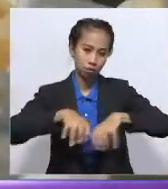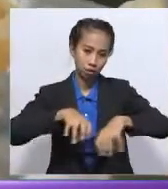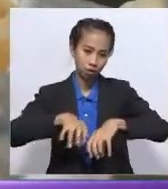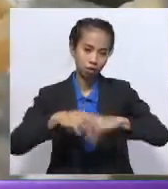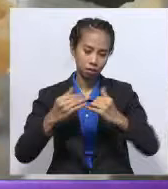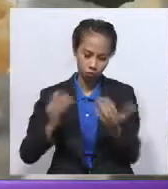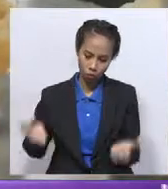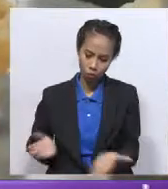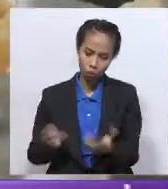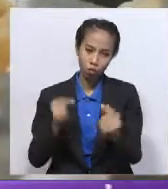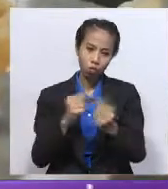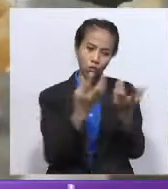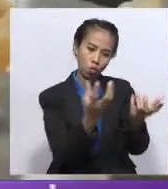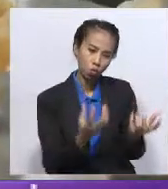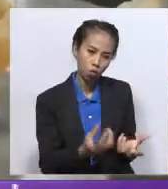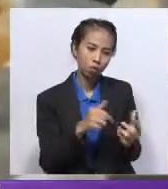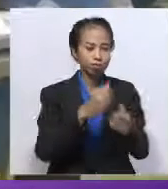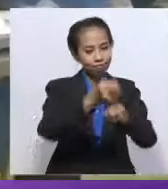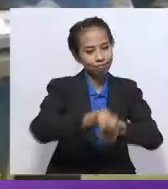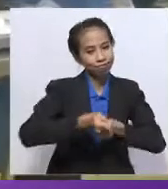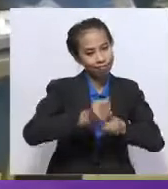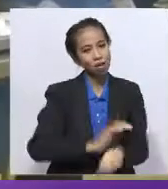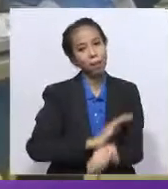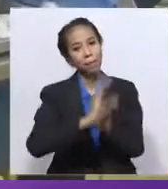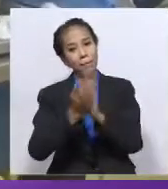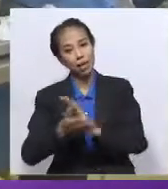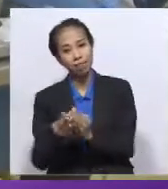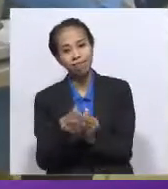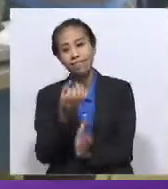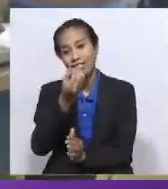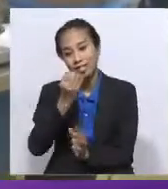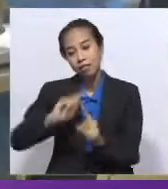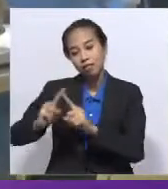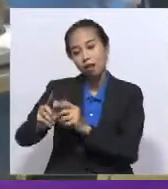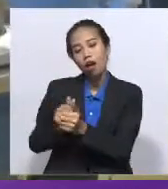แล้วก็ผลักดันการแปลรูปผลผลิตทางการเกษตรจนสามารถเข้าสู่การแข่งขันได้ค่ะ